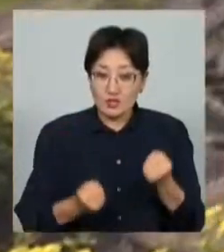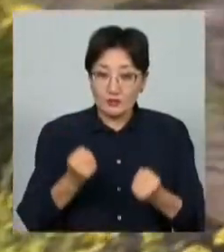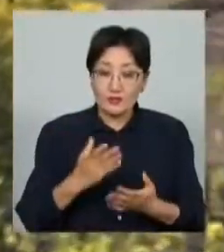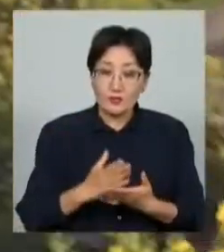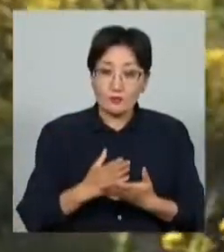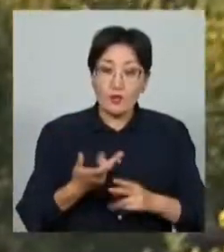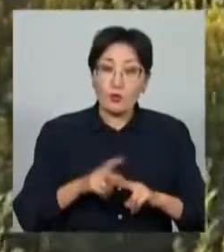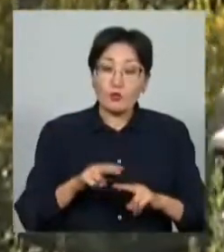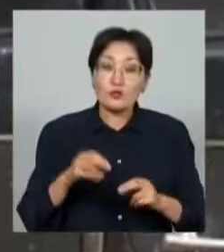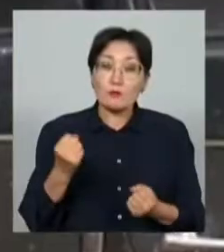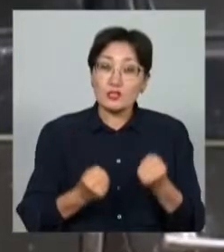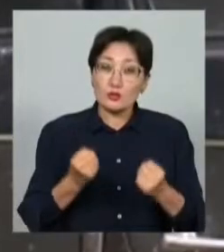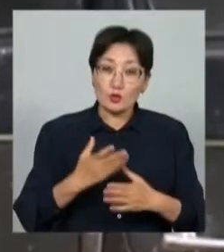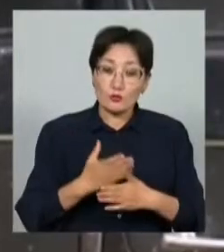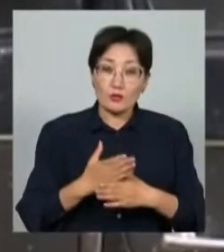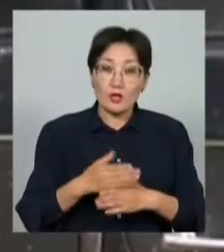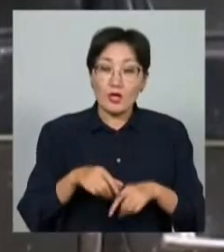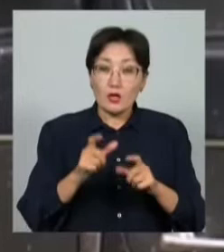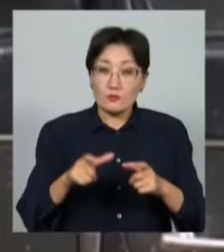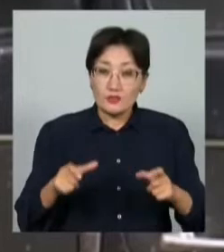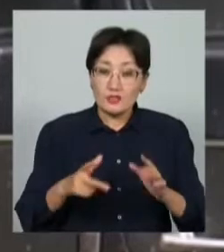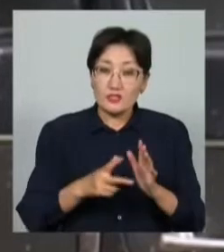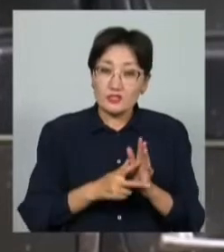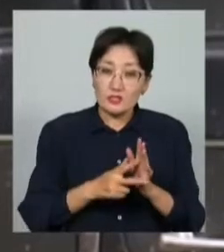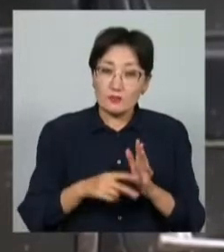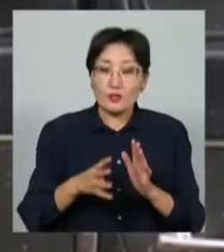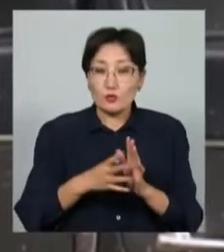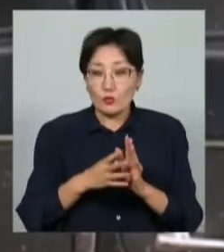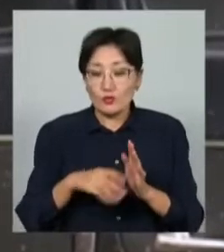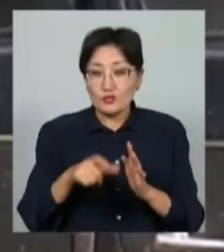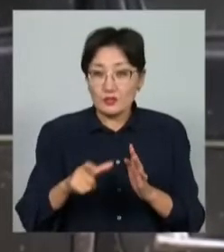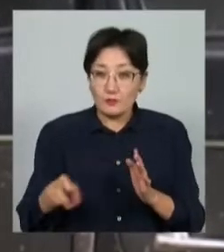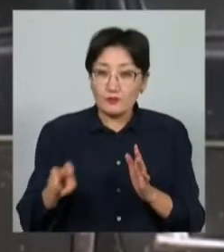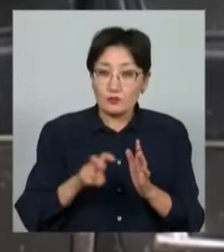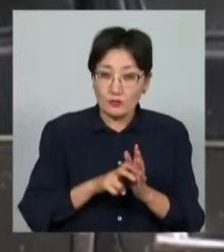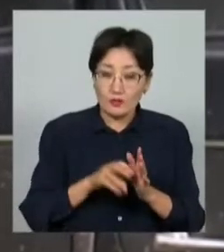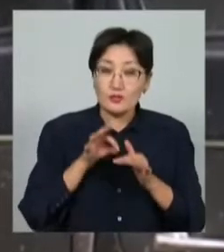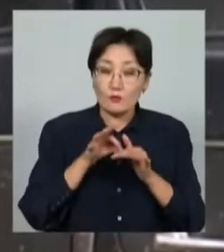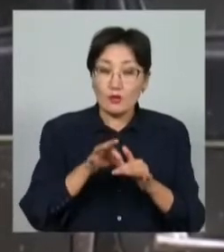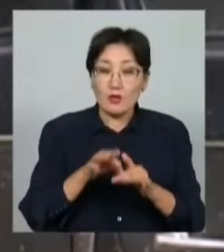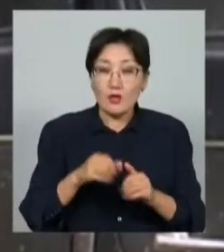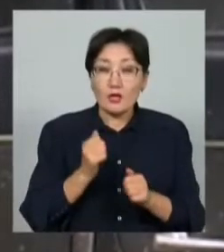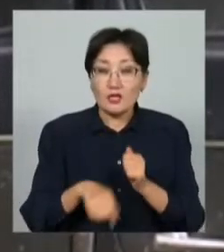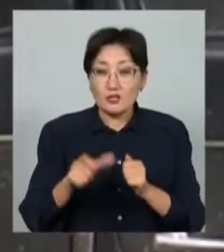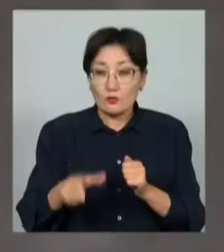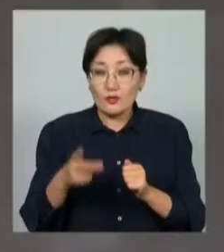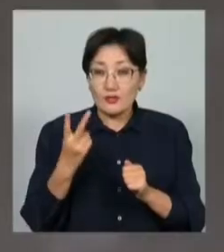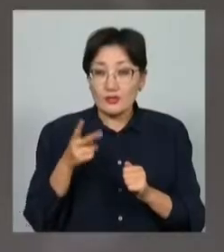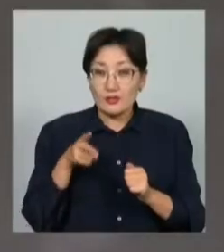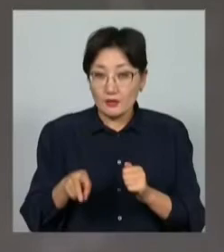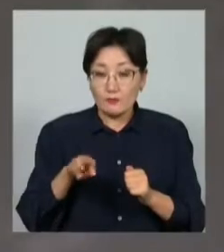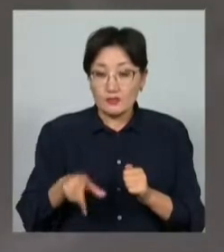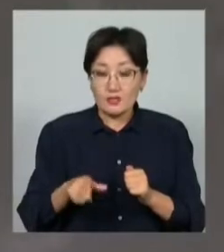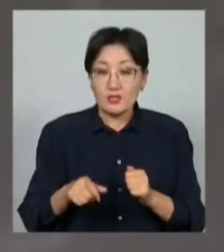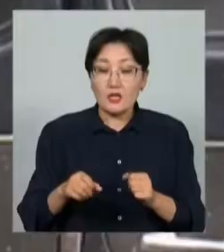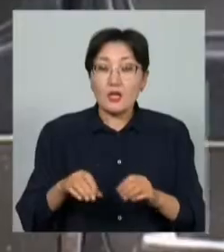Мен осы көлікпен адам 8-9 адамды тасимын өзім. Адам басына бізде 2000 болады. Мысалы,